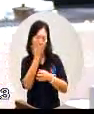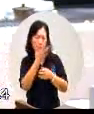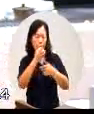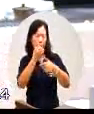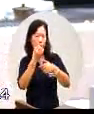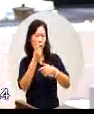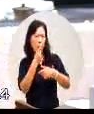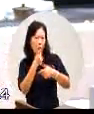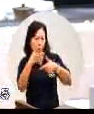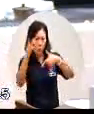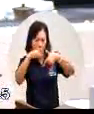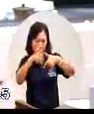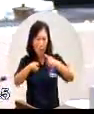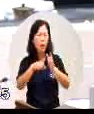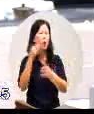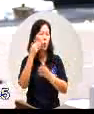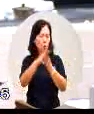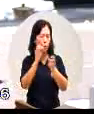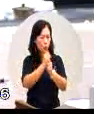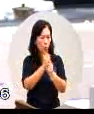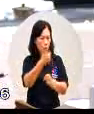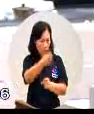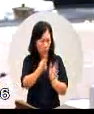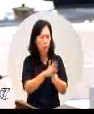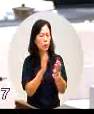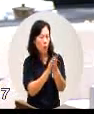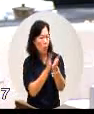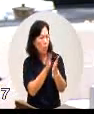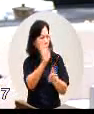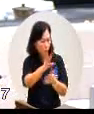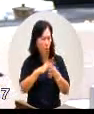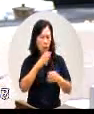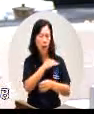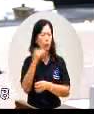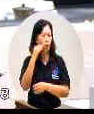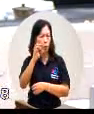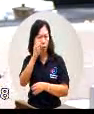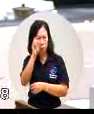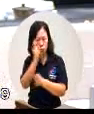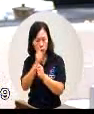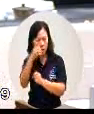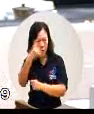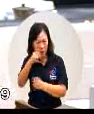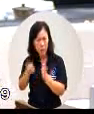看，好诶，给你鹅肉卖哦，那个给你自己搞了吼。你要做观